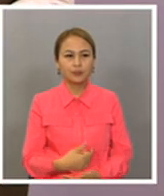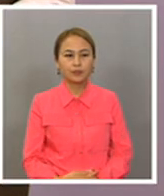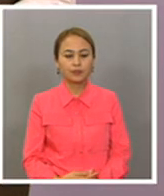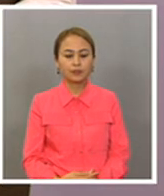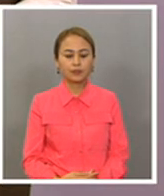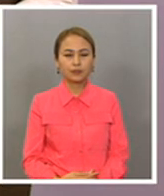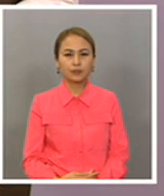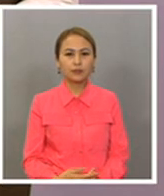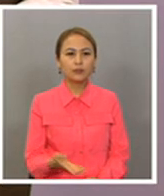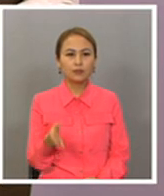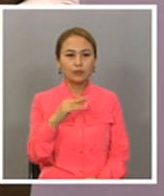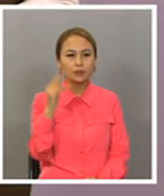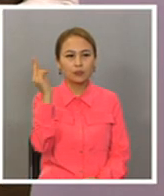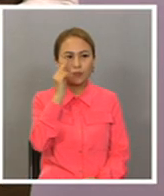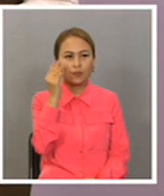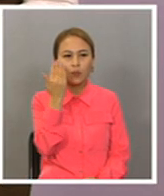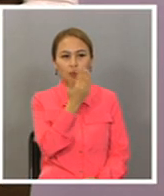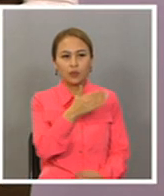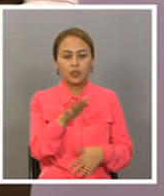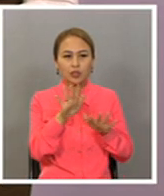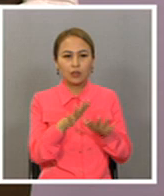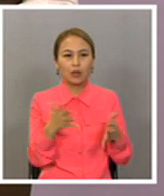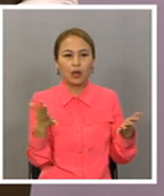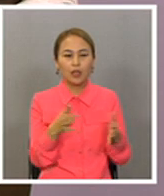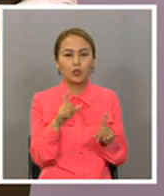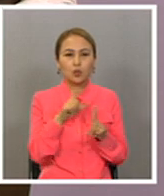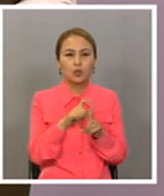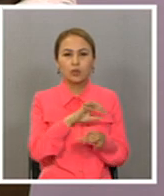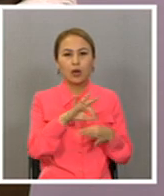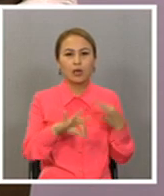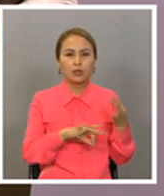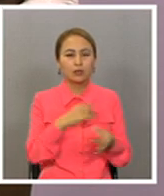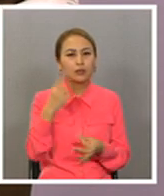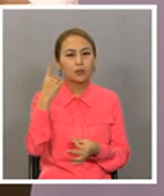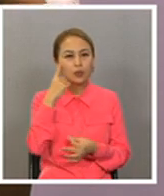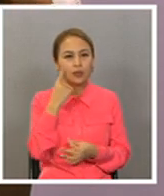қаздың. Ал оқушылар, осы жерде қай сөз артық деп ойлайсыңдар?